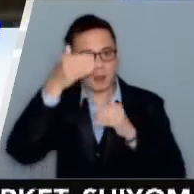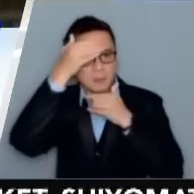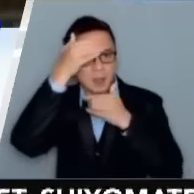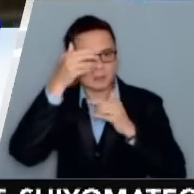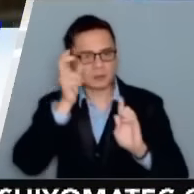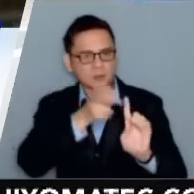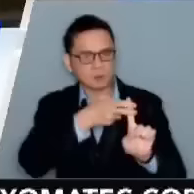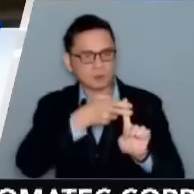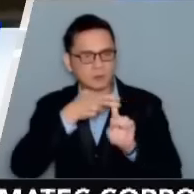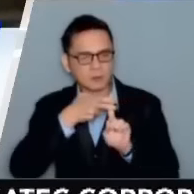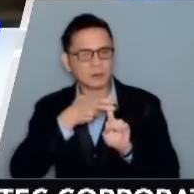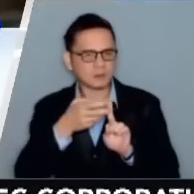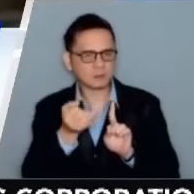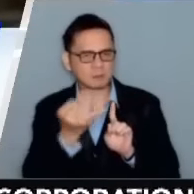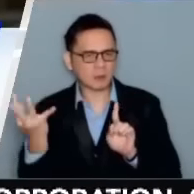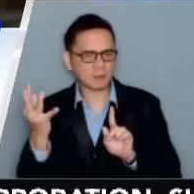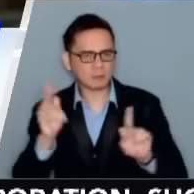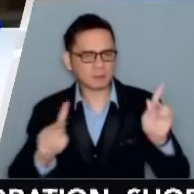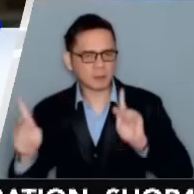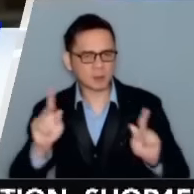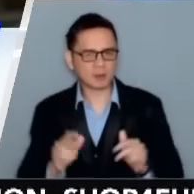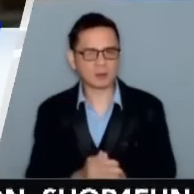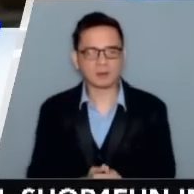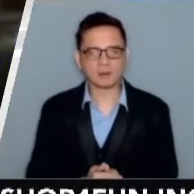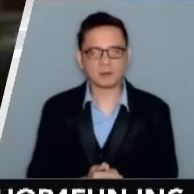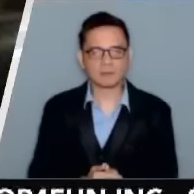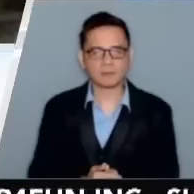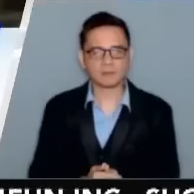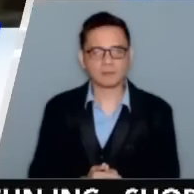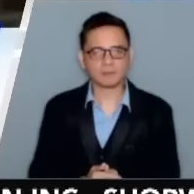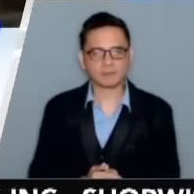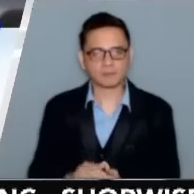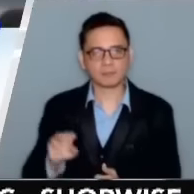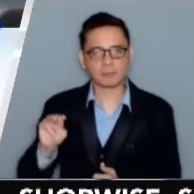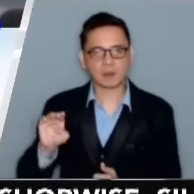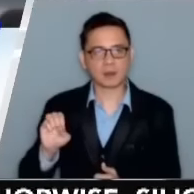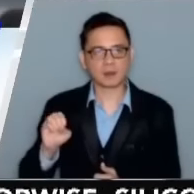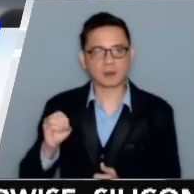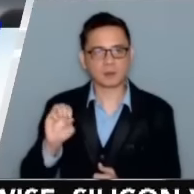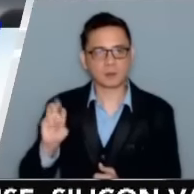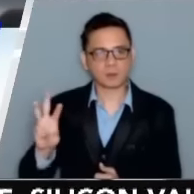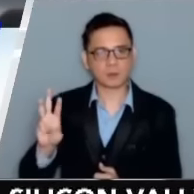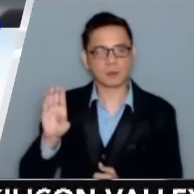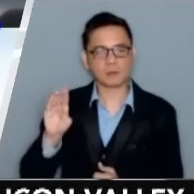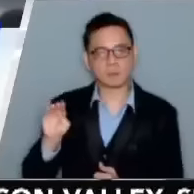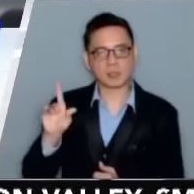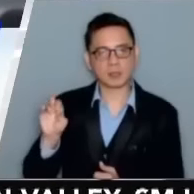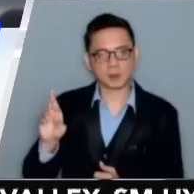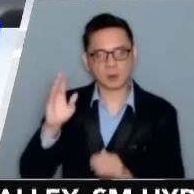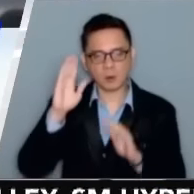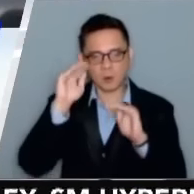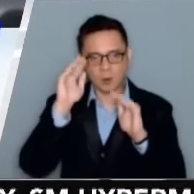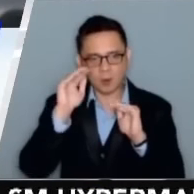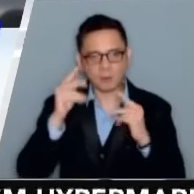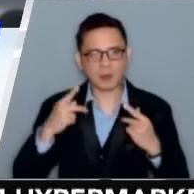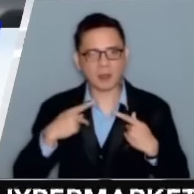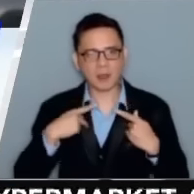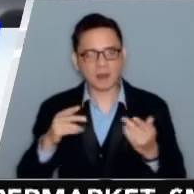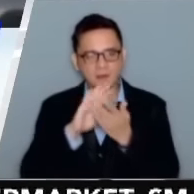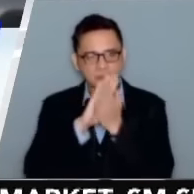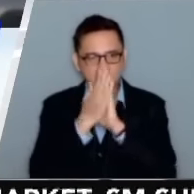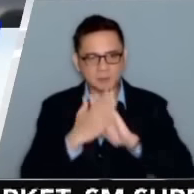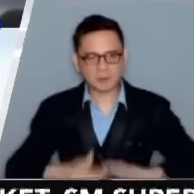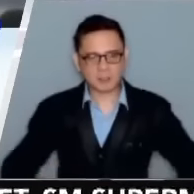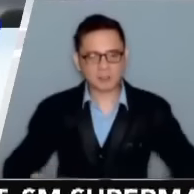State Department spokesperson Matthew Miller, umaasa silang matutuloy na ang ceasefire sa Gaza at pagpapalaya sa mga